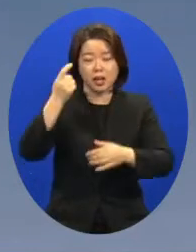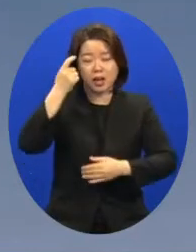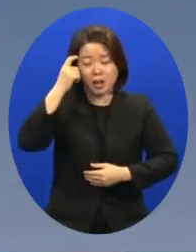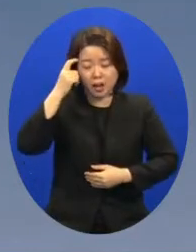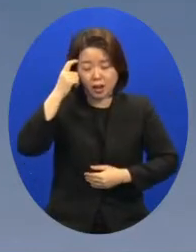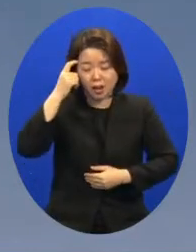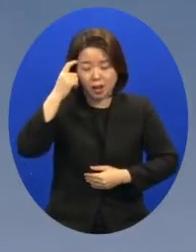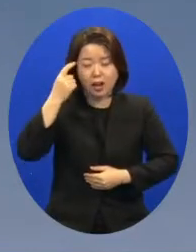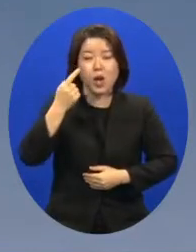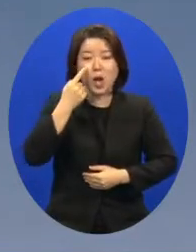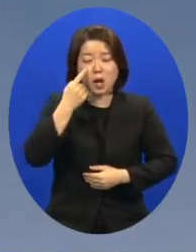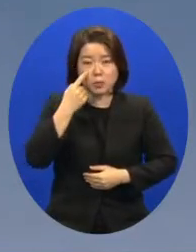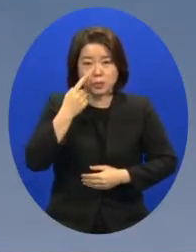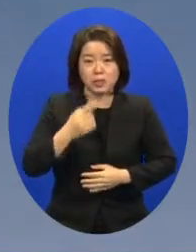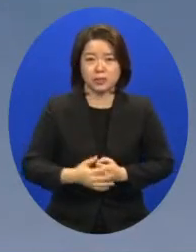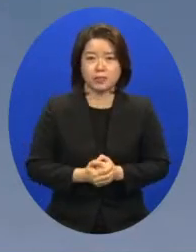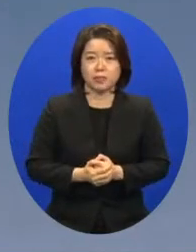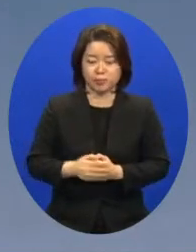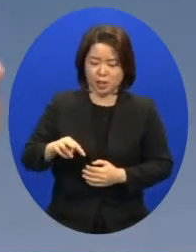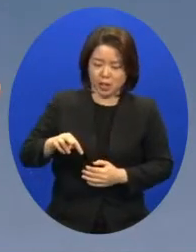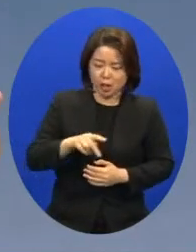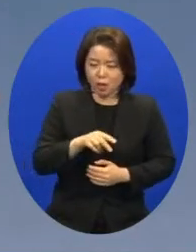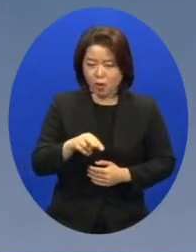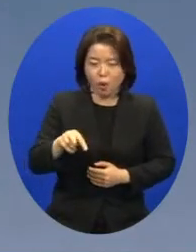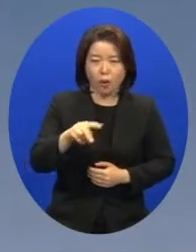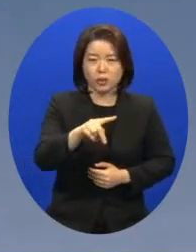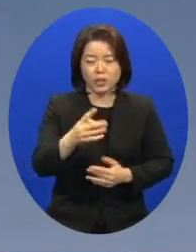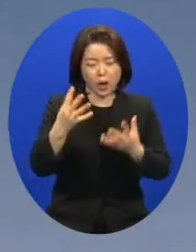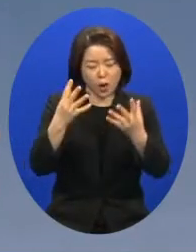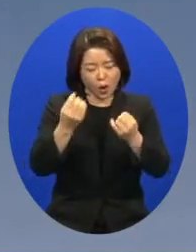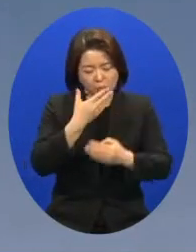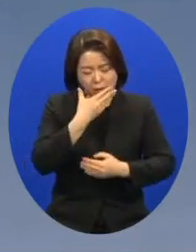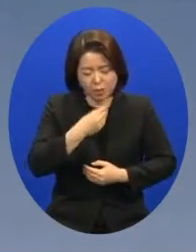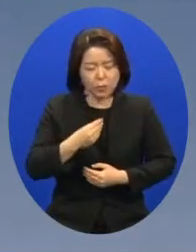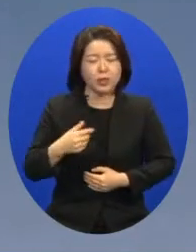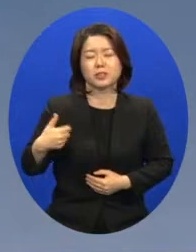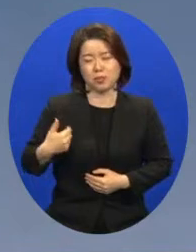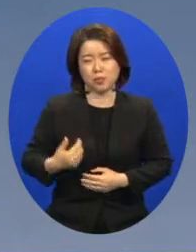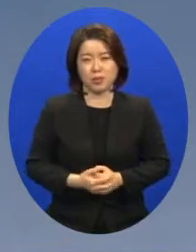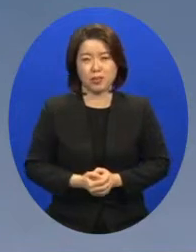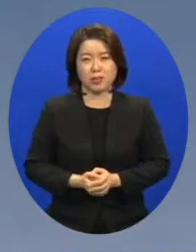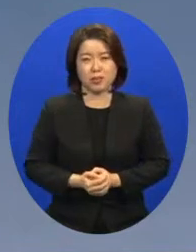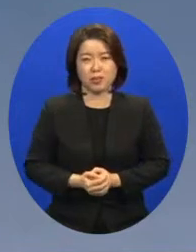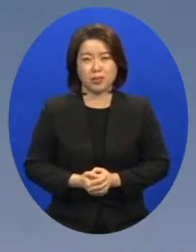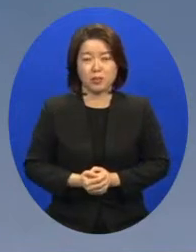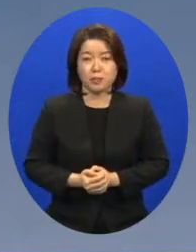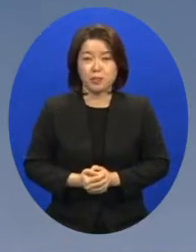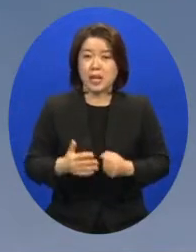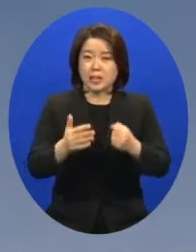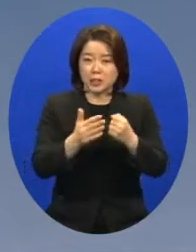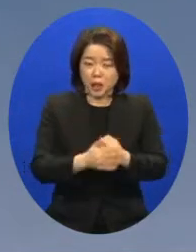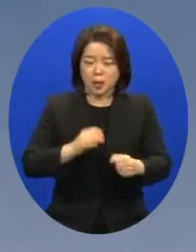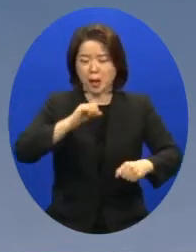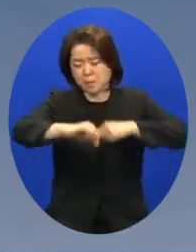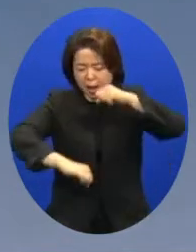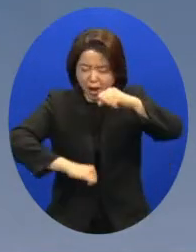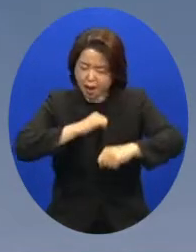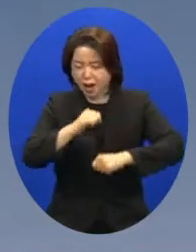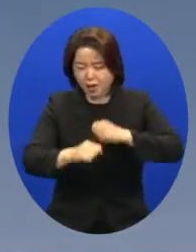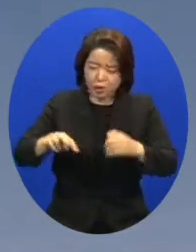생각해 보니까 걷는다는 게 얼마나 행복한 건지 모르겠다며 거 그래서 마음껏